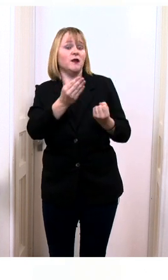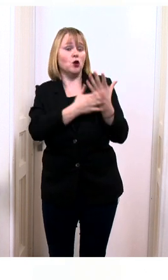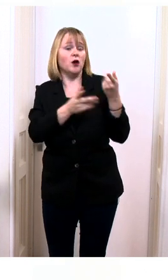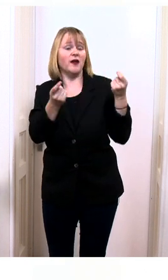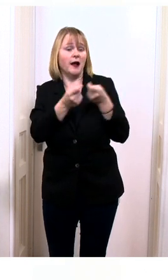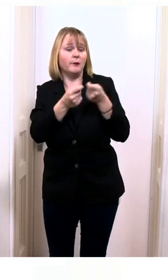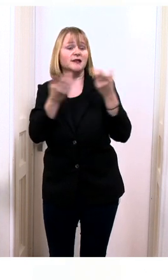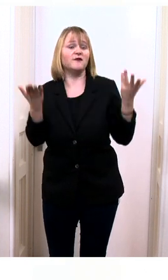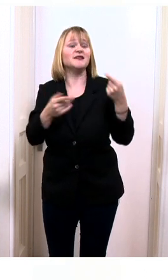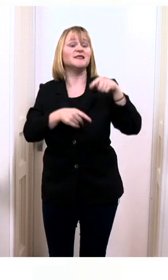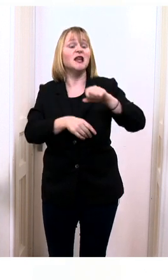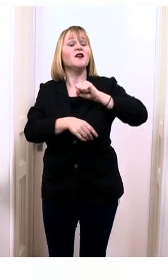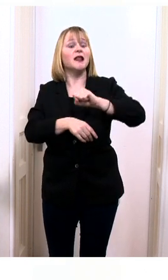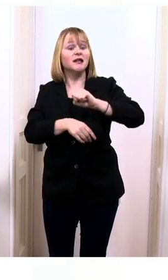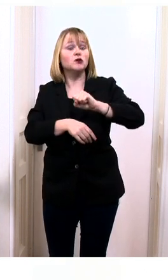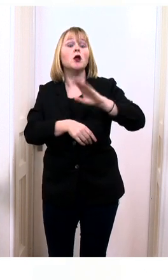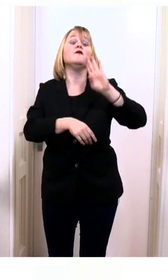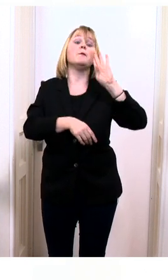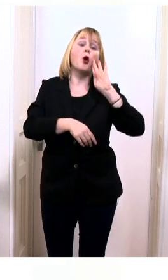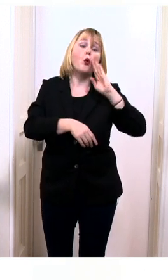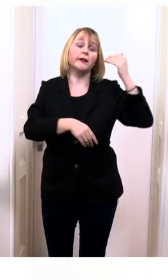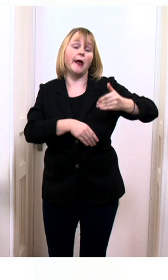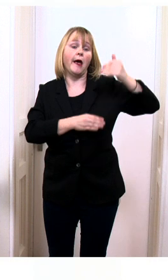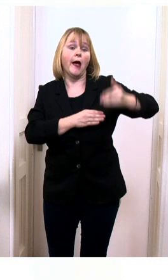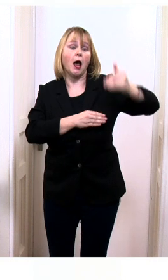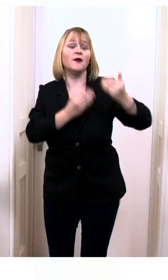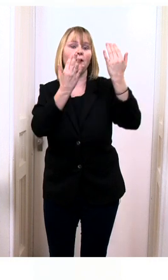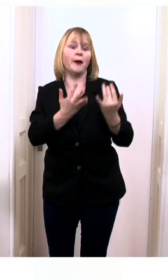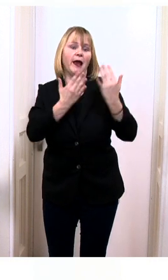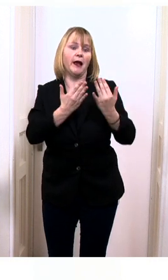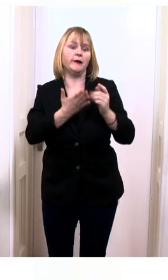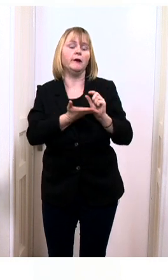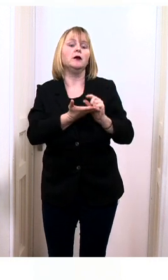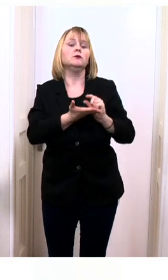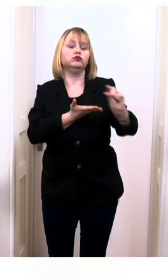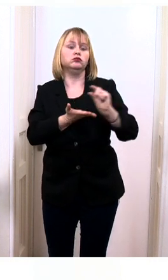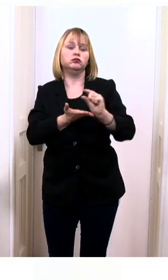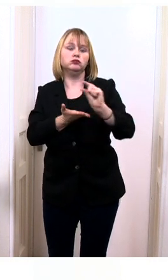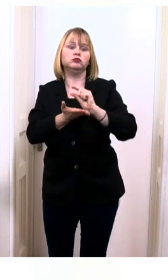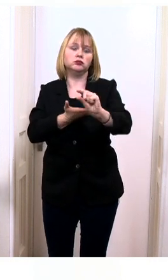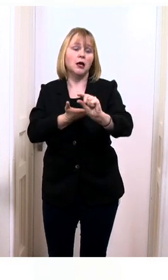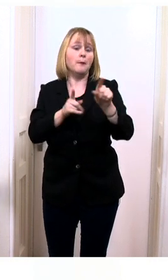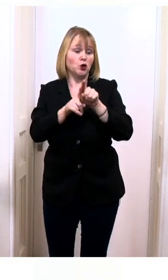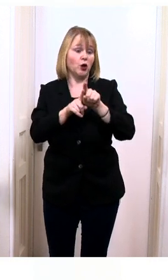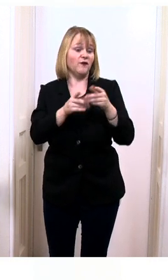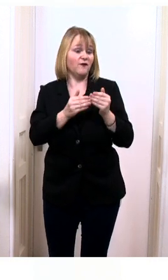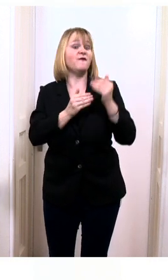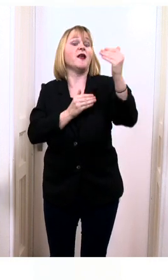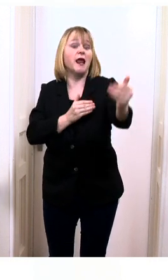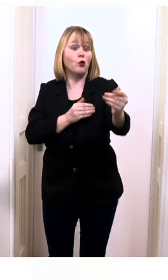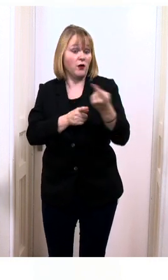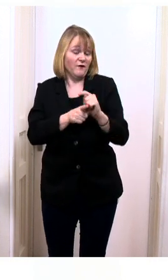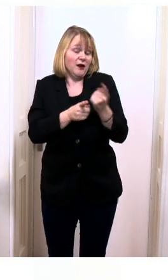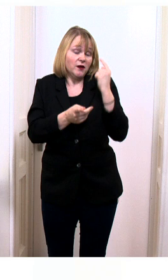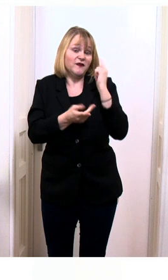die Leistungen jetzt pro Tag berechnet werden, sodass auch bei einer Verlängerung, wie sie jetzt im Moment beispielsweise